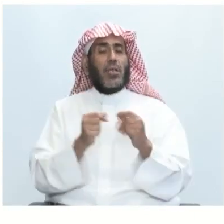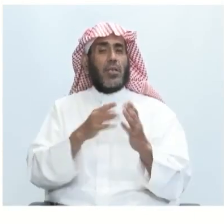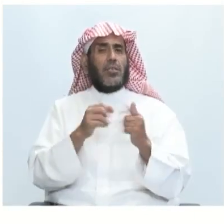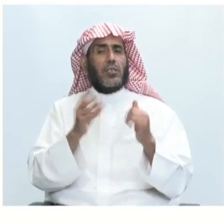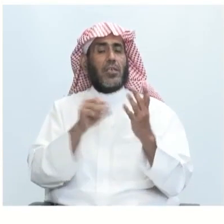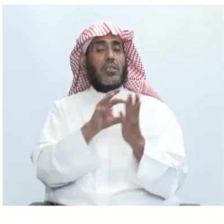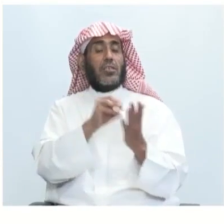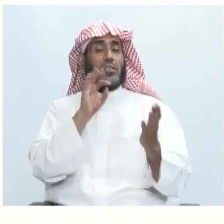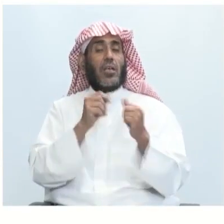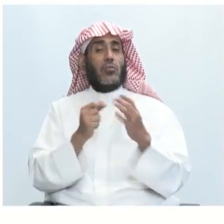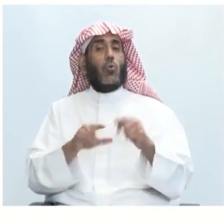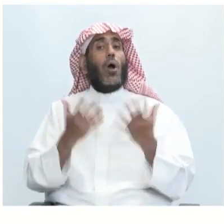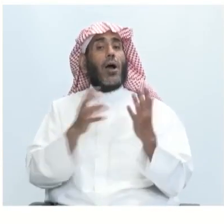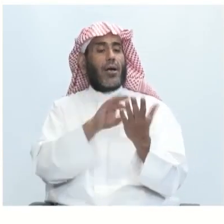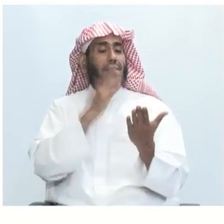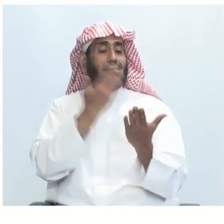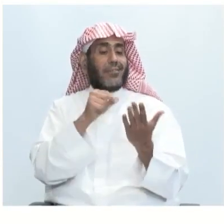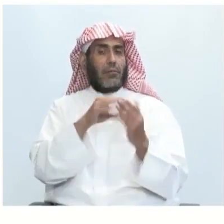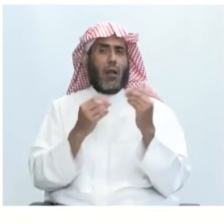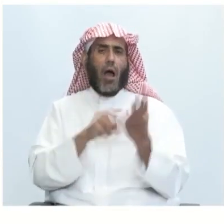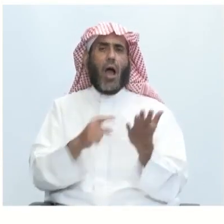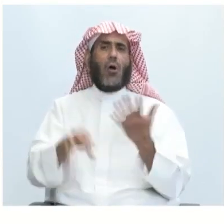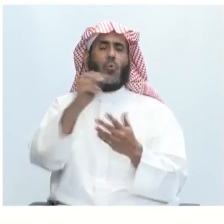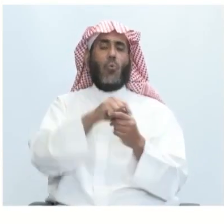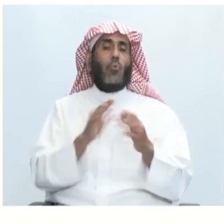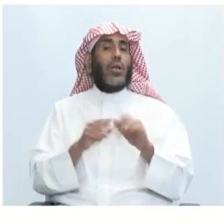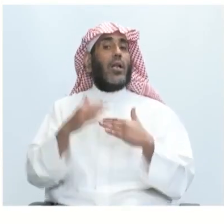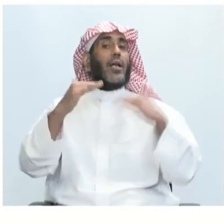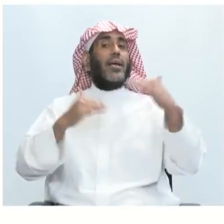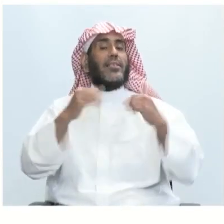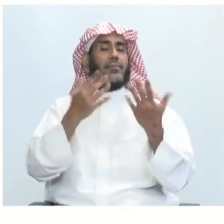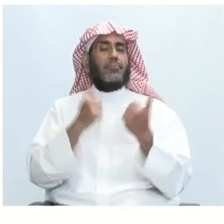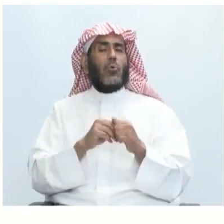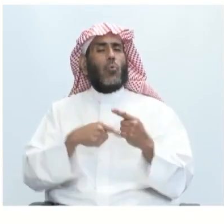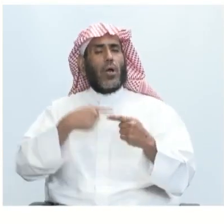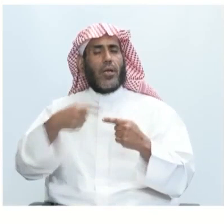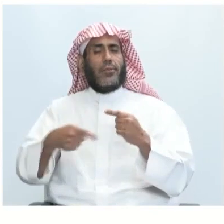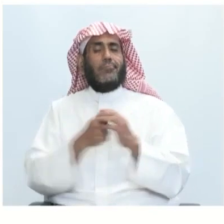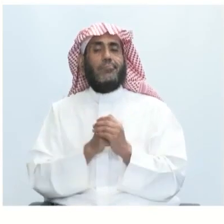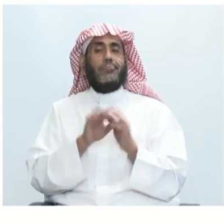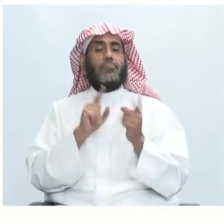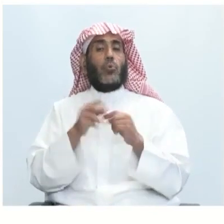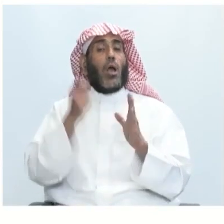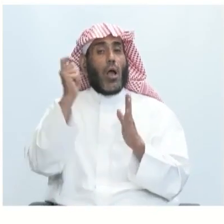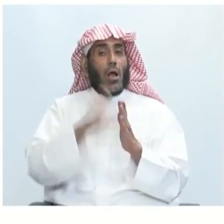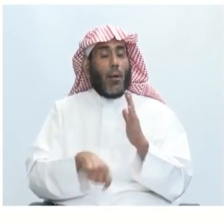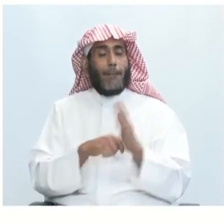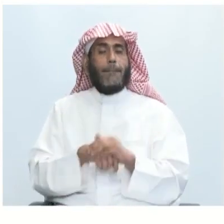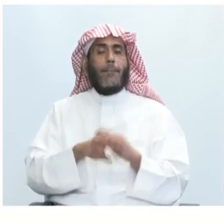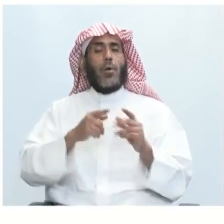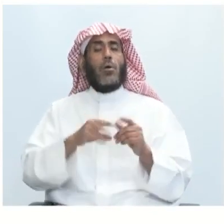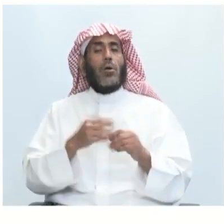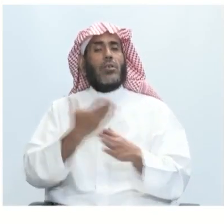والقياس بما ان اذا وهنا امثله كذلك وهكذا ايضا هنا احكام